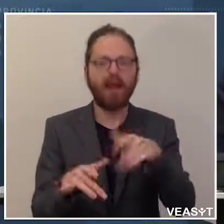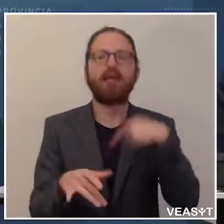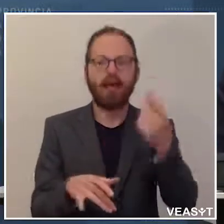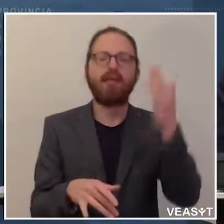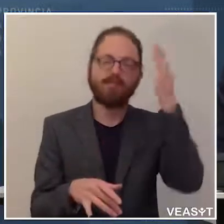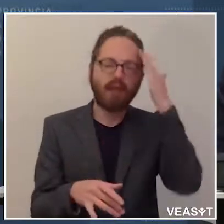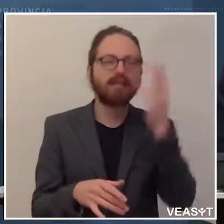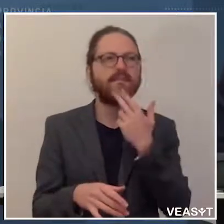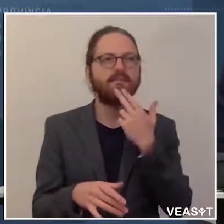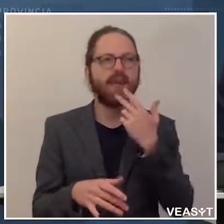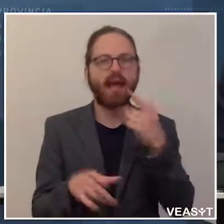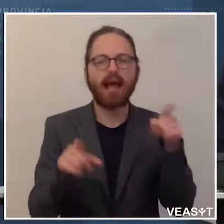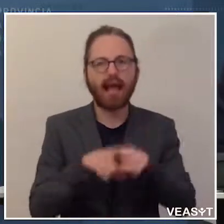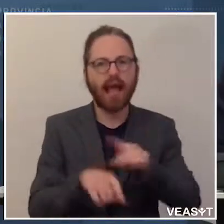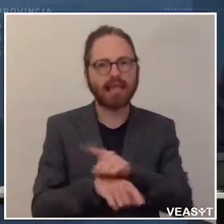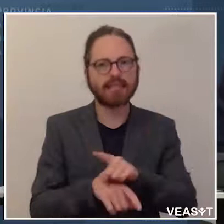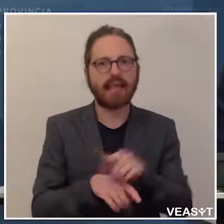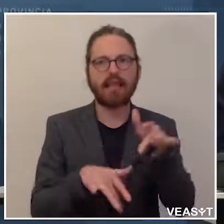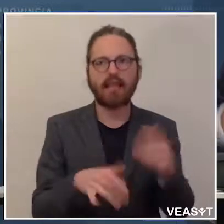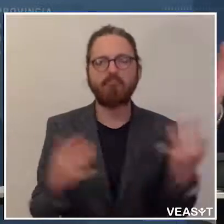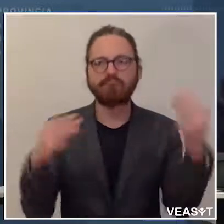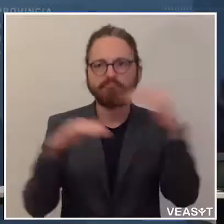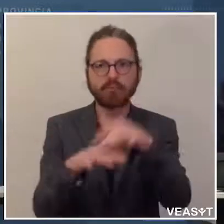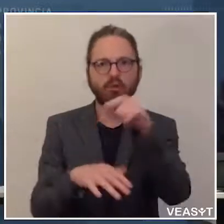dei adottandi su starcraft